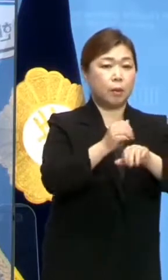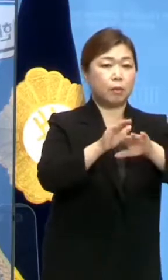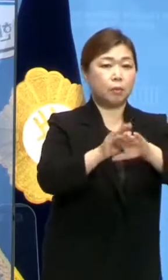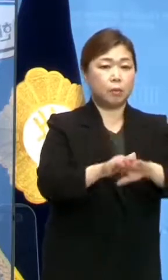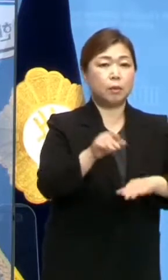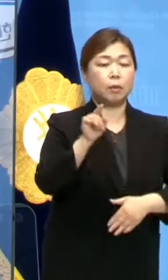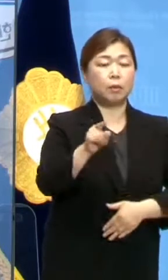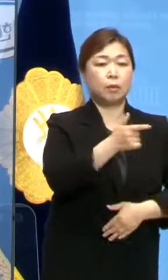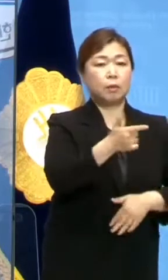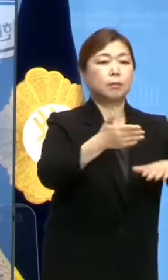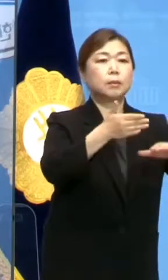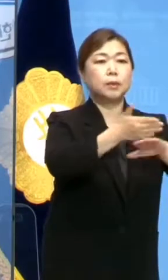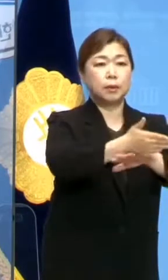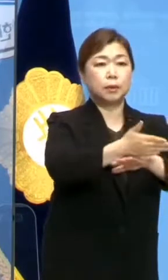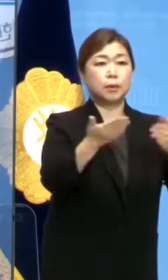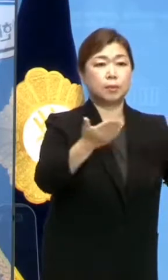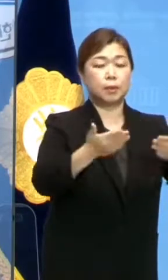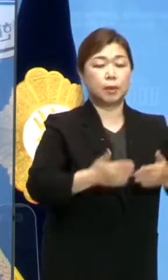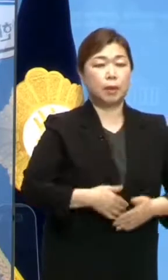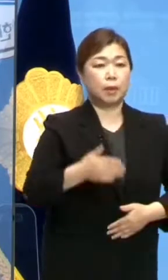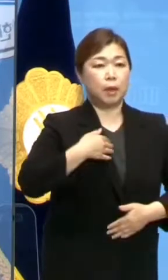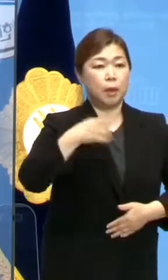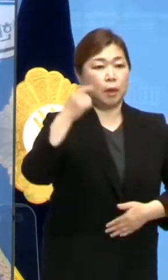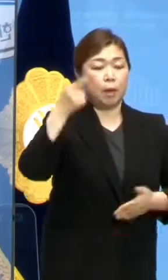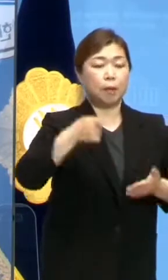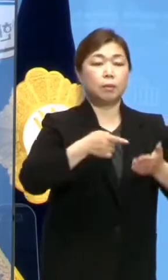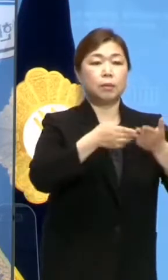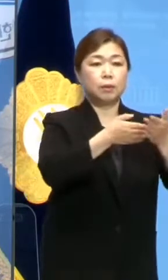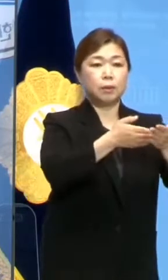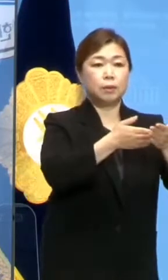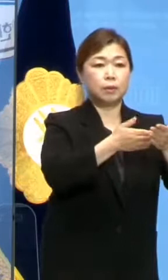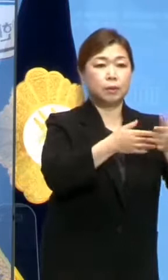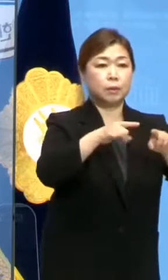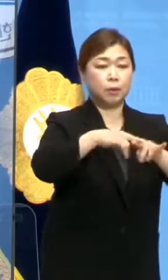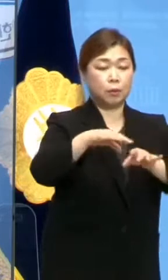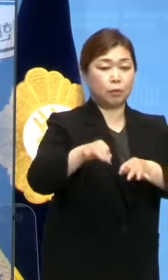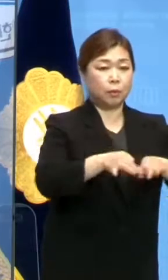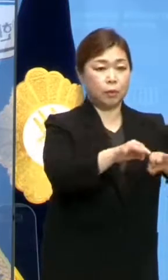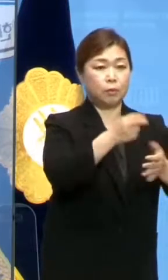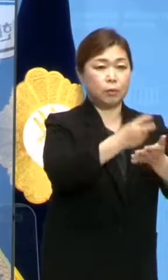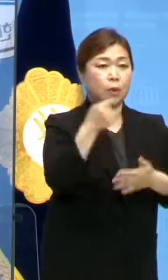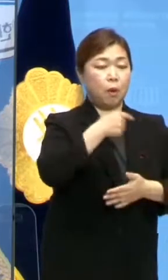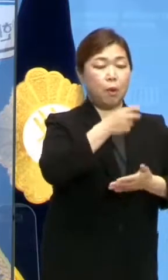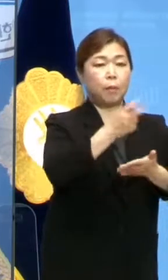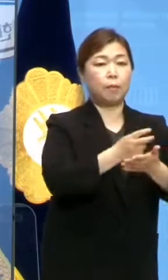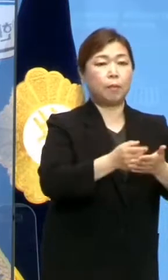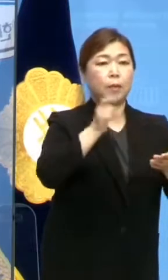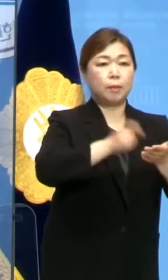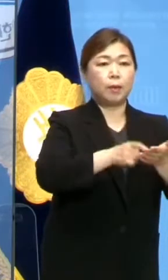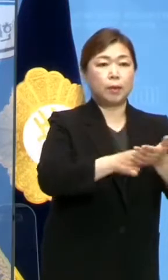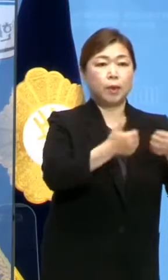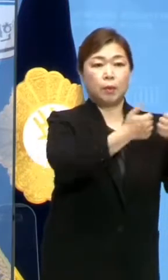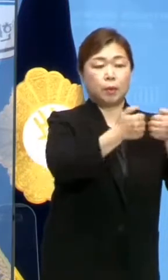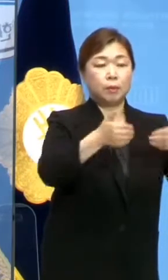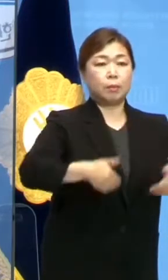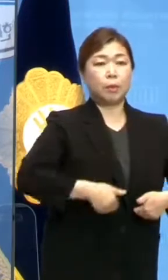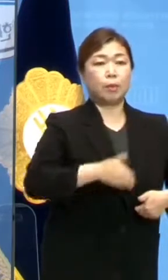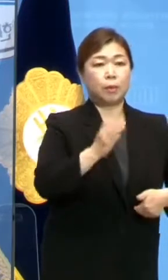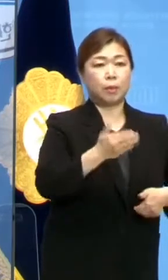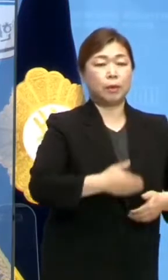것은 너무 늦습니다 제가 발휘한 전동 킥보드 규제 강화 밥이 시급히 눈이 대하는